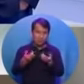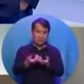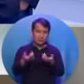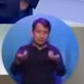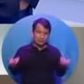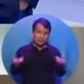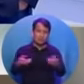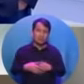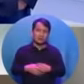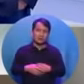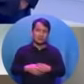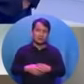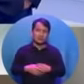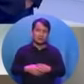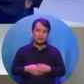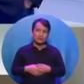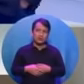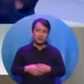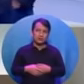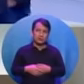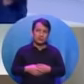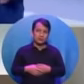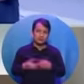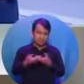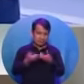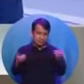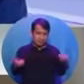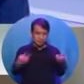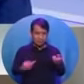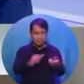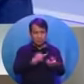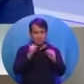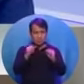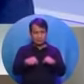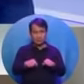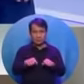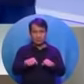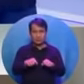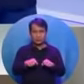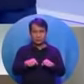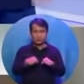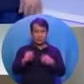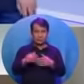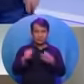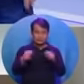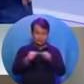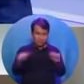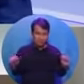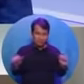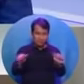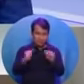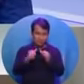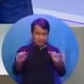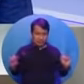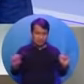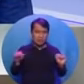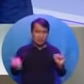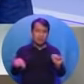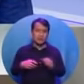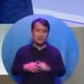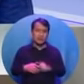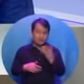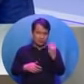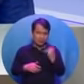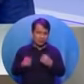kami. Kaya nga ma'am, kaysa naman nagkakasakitan kayo, di siguro mag-file na lang kayo ng annulment.